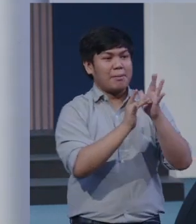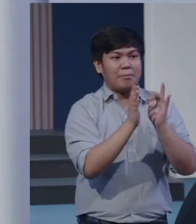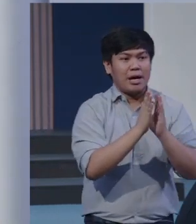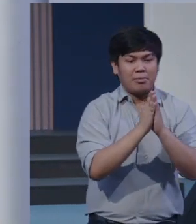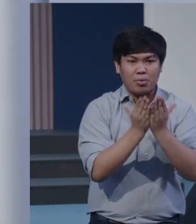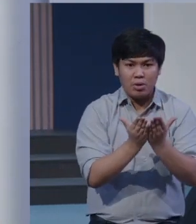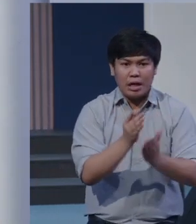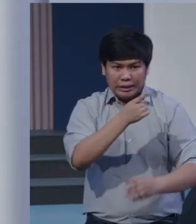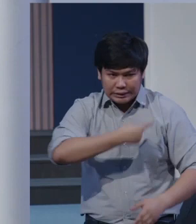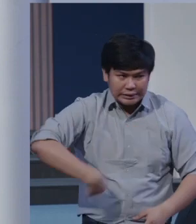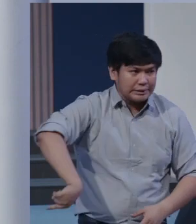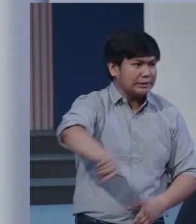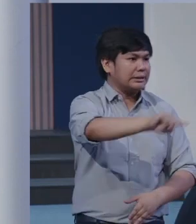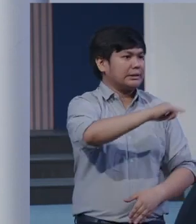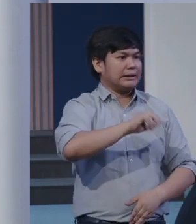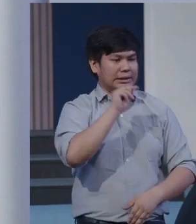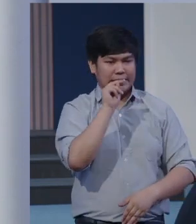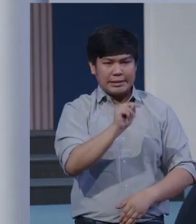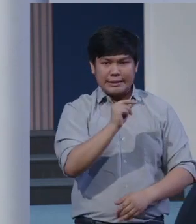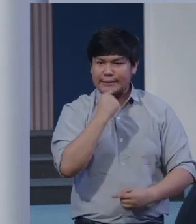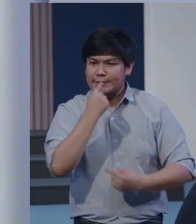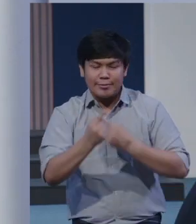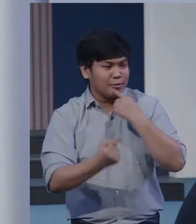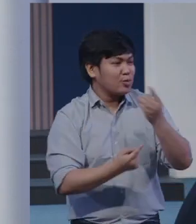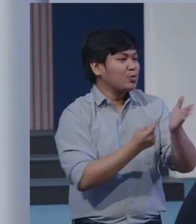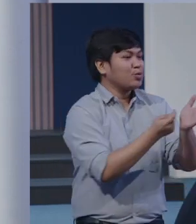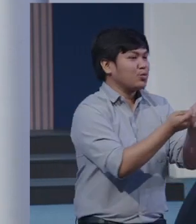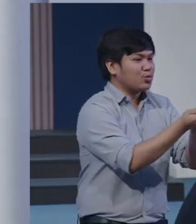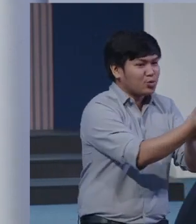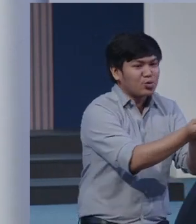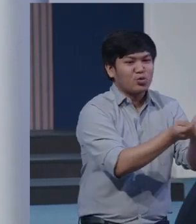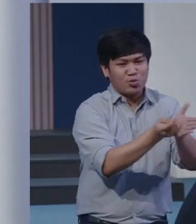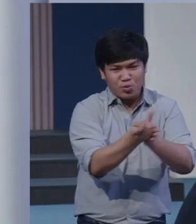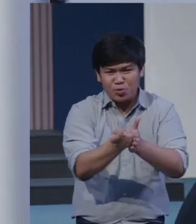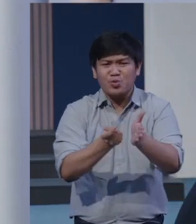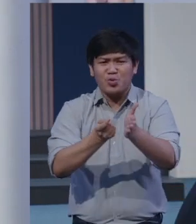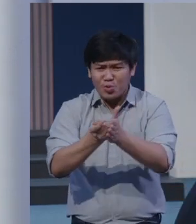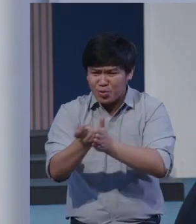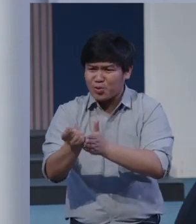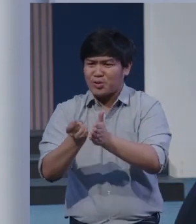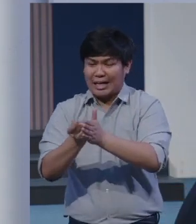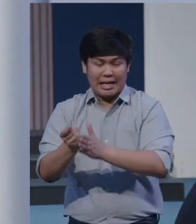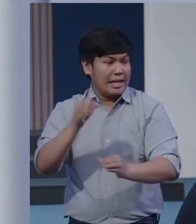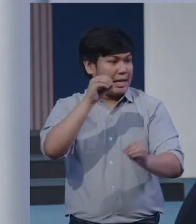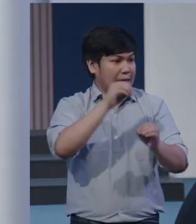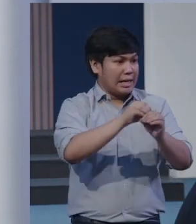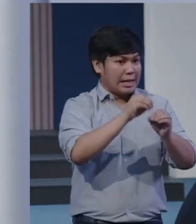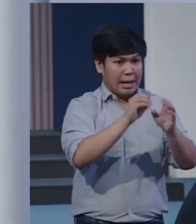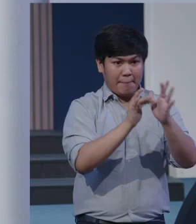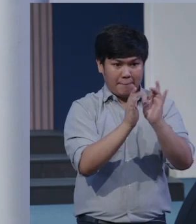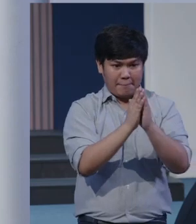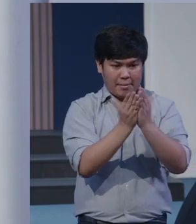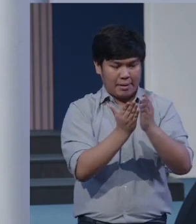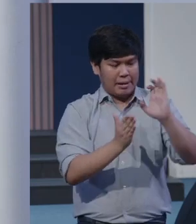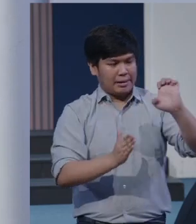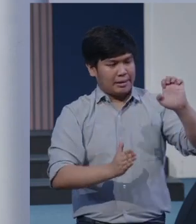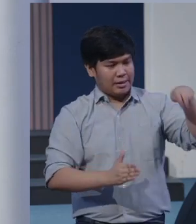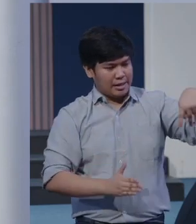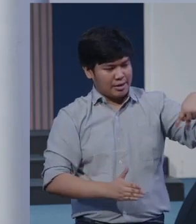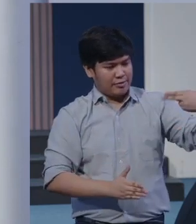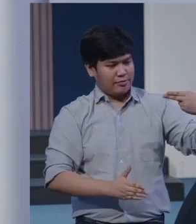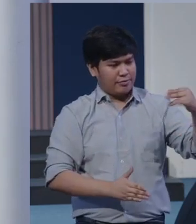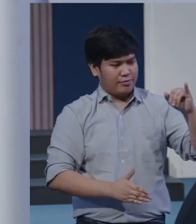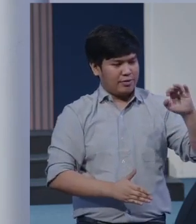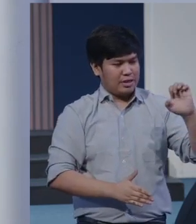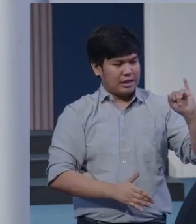ng katotohanan sa lahat ng pagkakataon ngayon yung binasa natin sa ephesians chapter 4